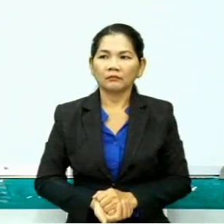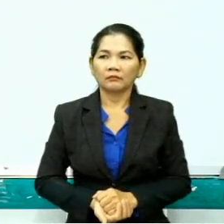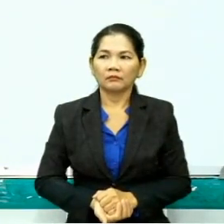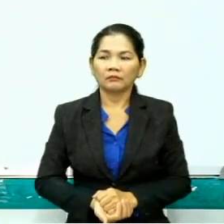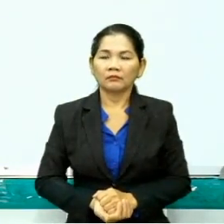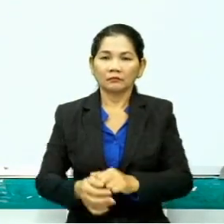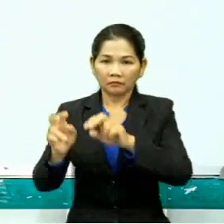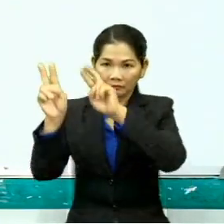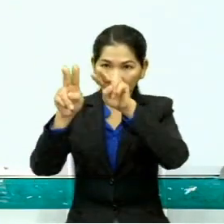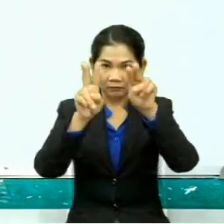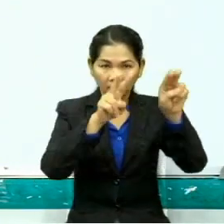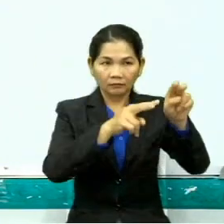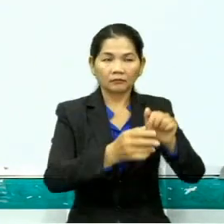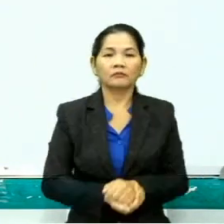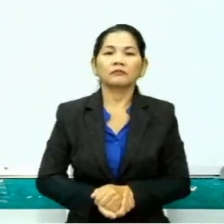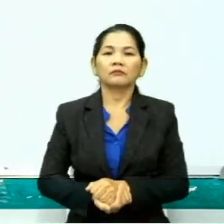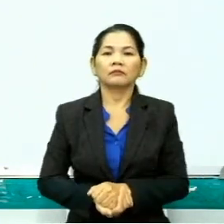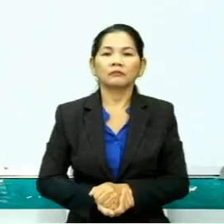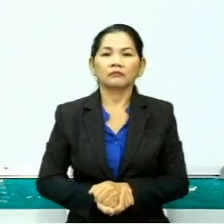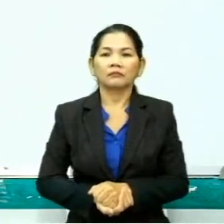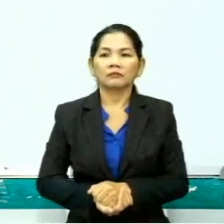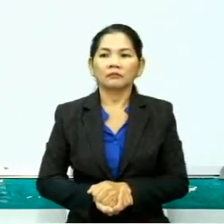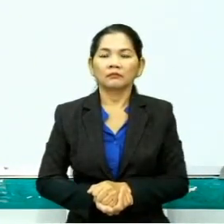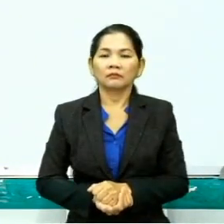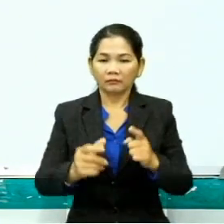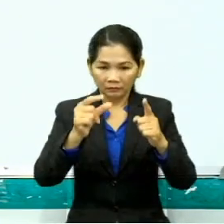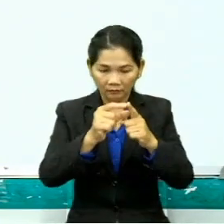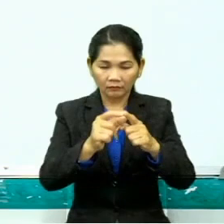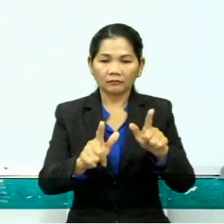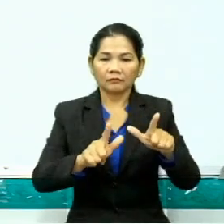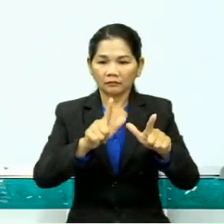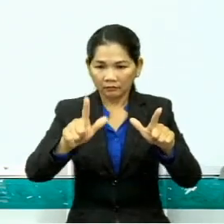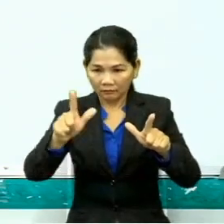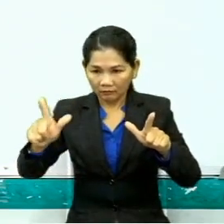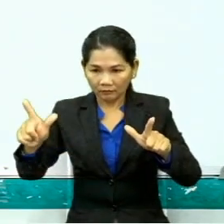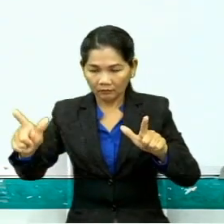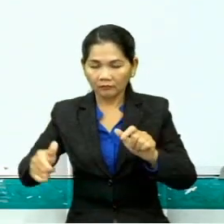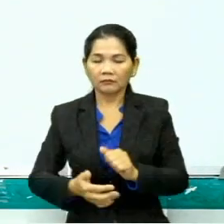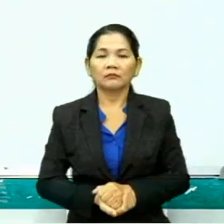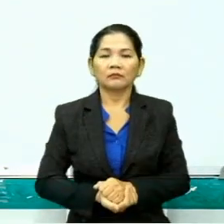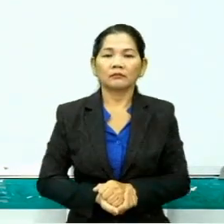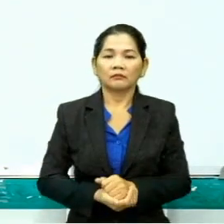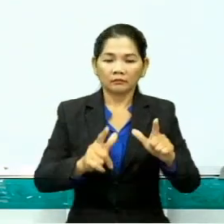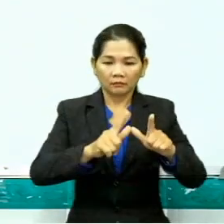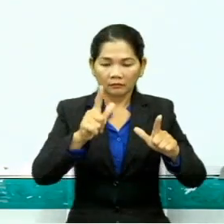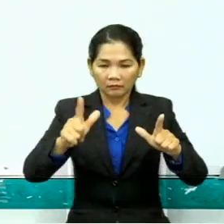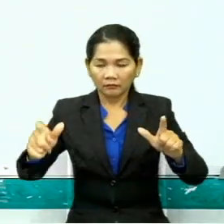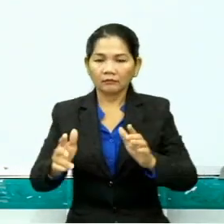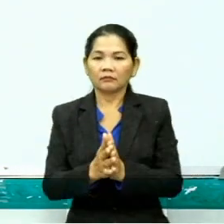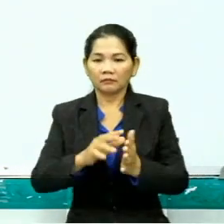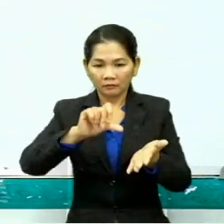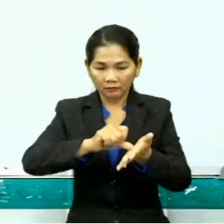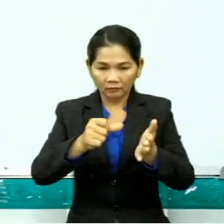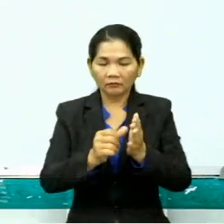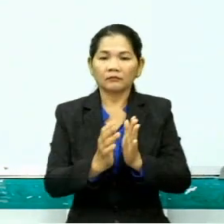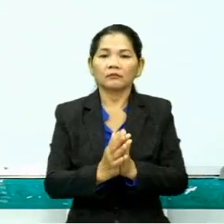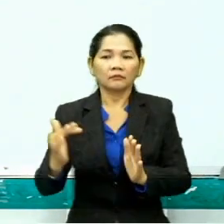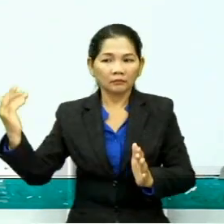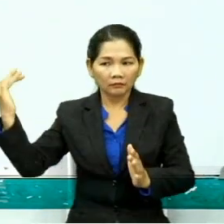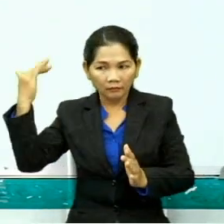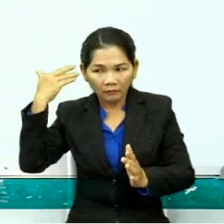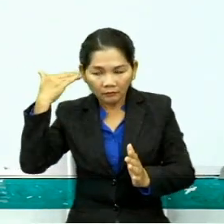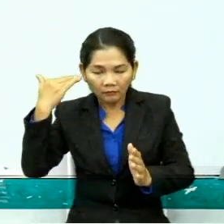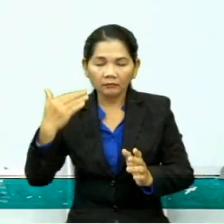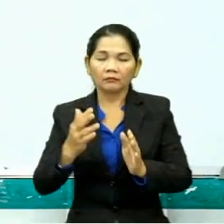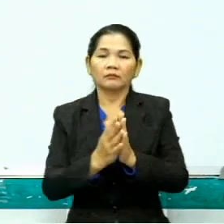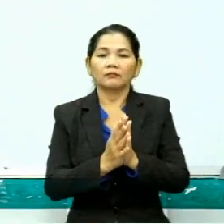test trò chàn chẳng bị con tre độc bị chú là con ná chàn chẳng bị chú cứ chỉ bị chàng lại ná đem miên số chà